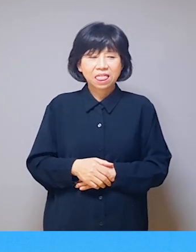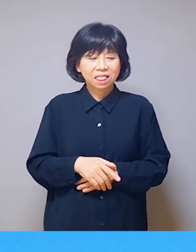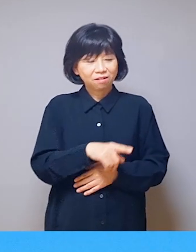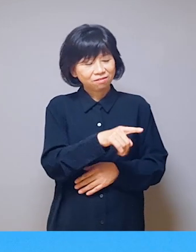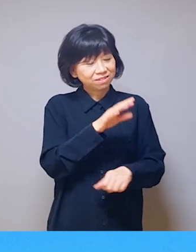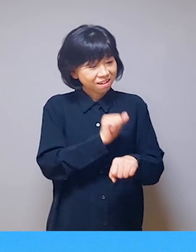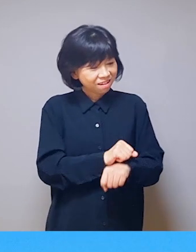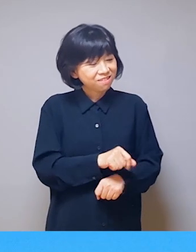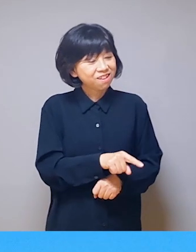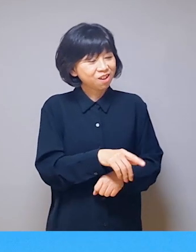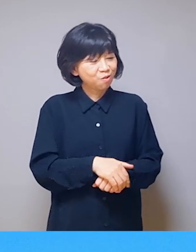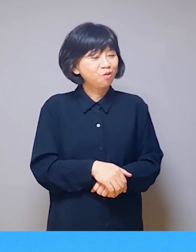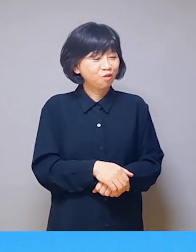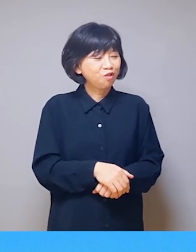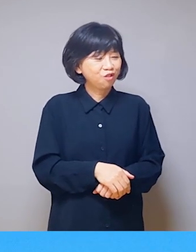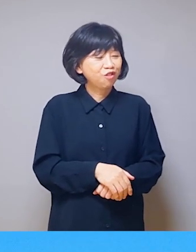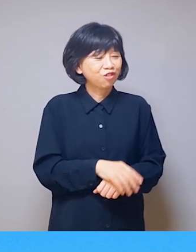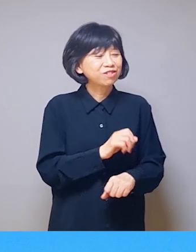잘하네?